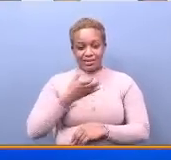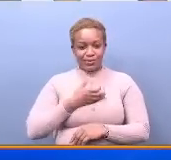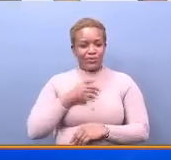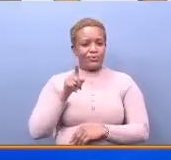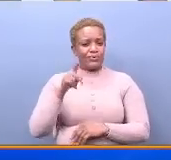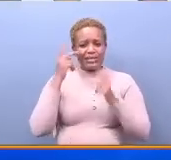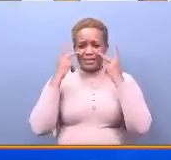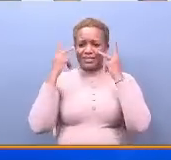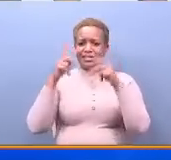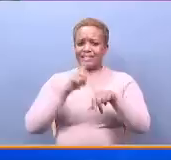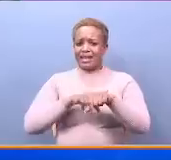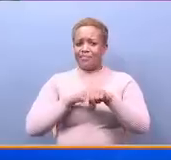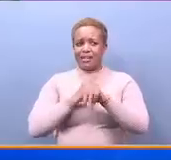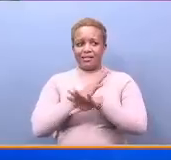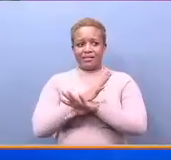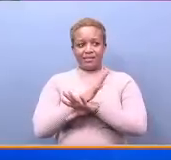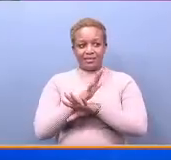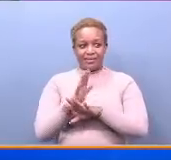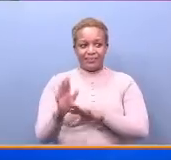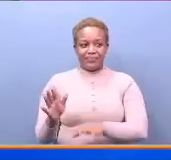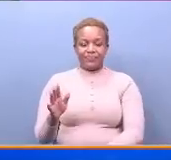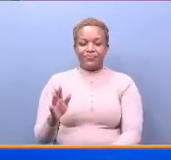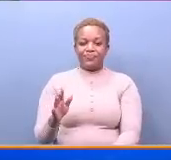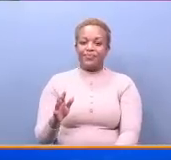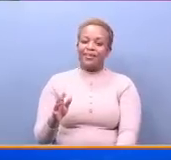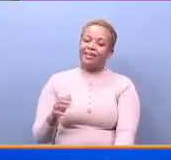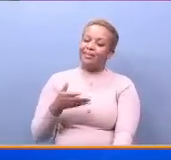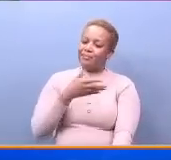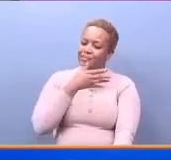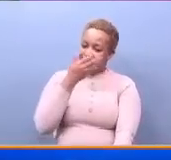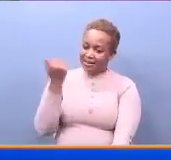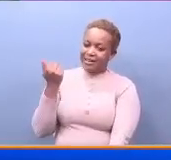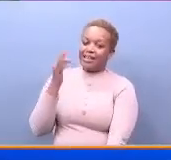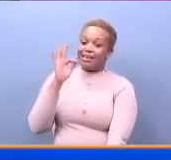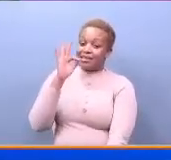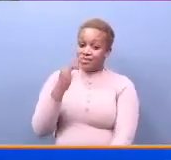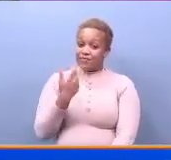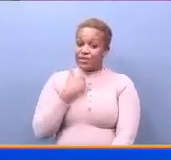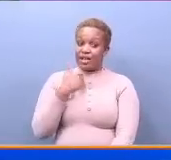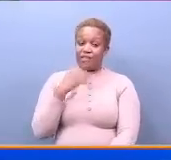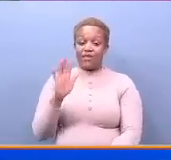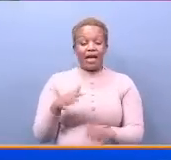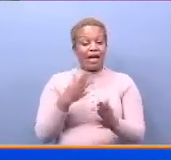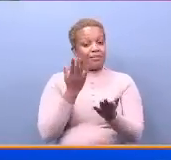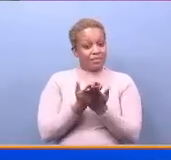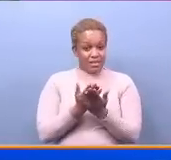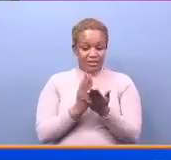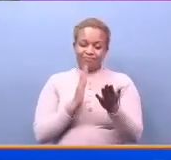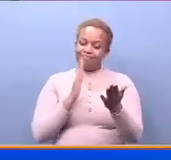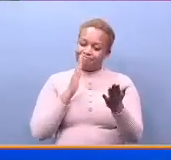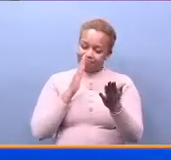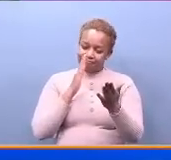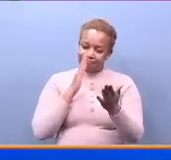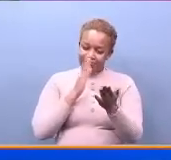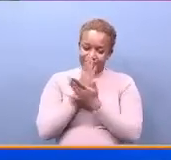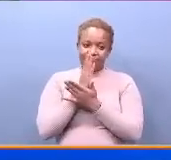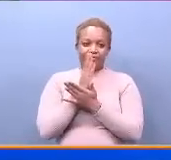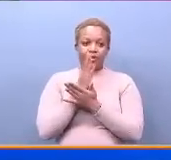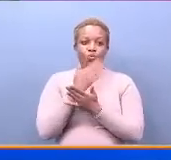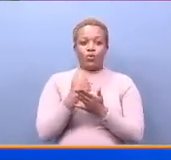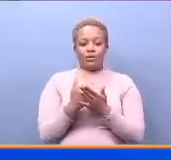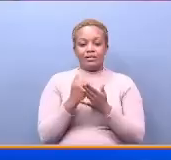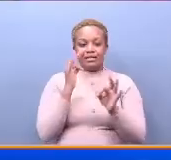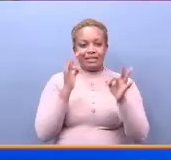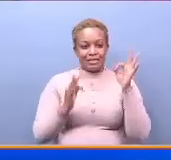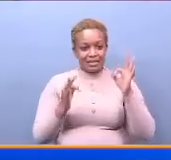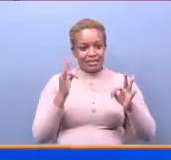muda utakuwa umekuishia wako wa bora kutafuta ugavana? Bora uko na appeal, unapigania haki. Na mimi sitafika huko kwa sababu ile ufisadi